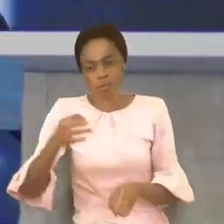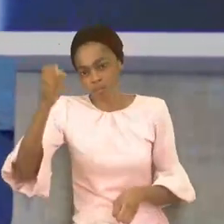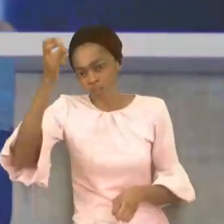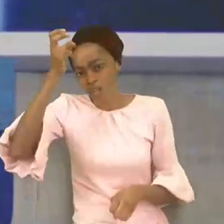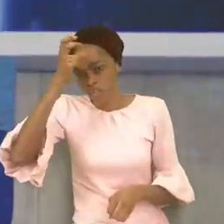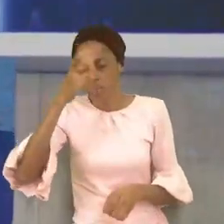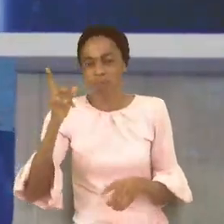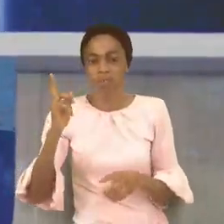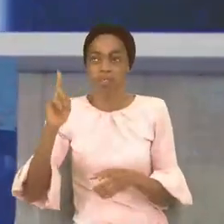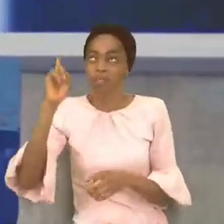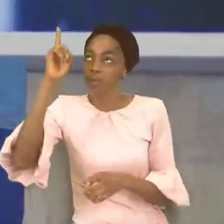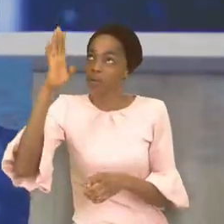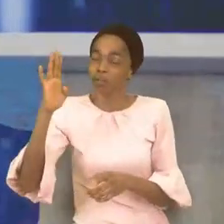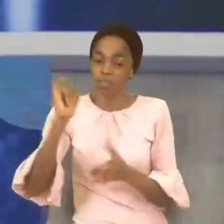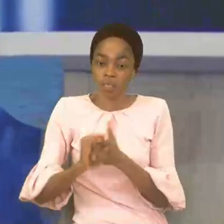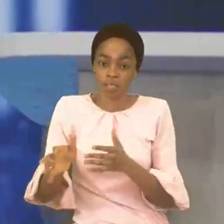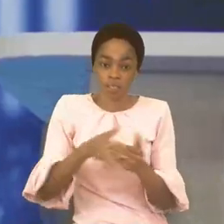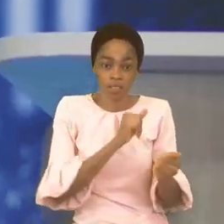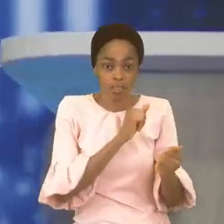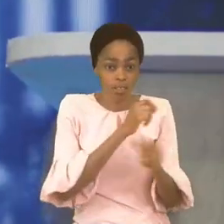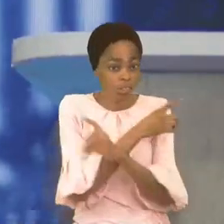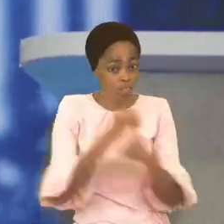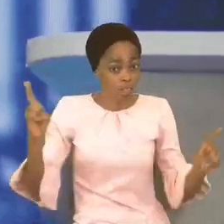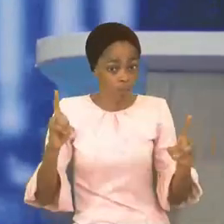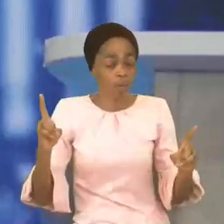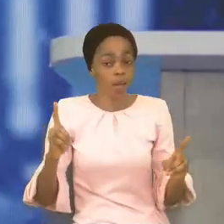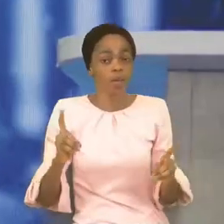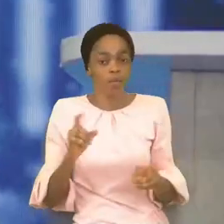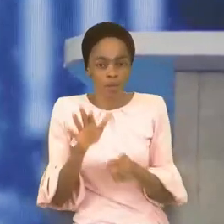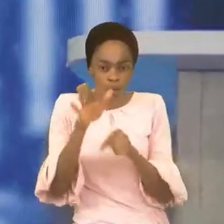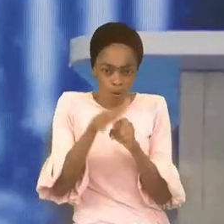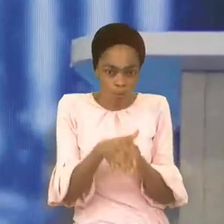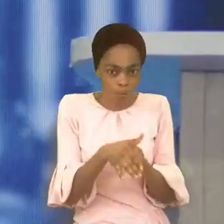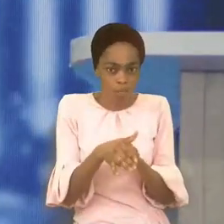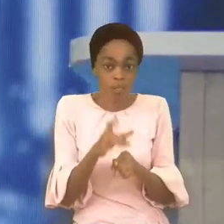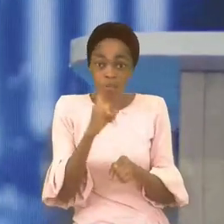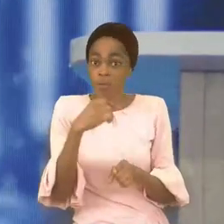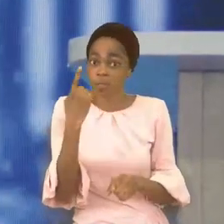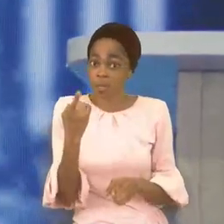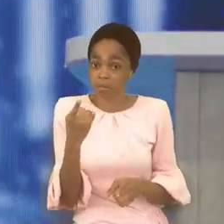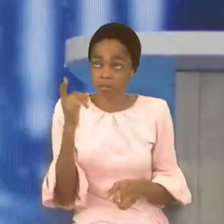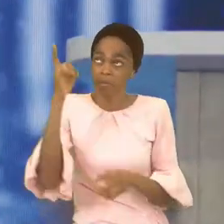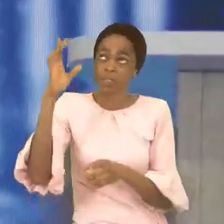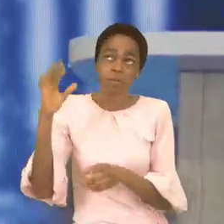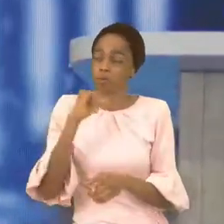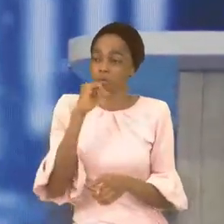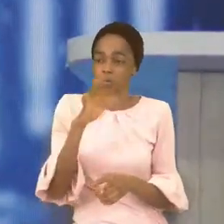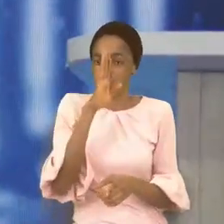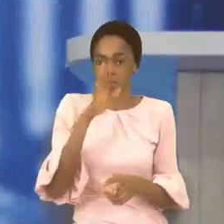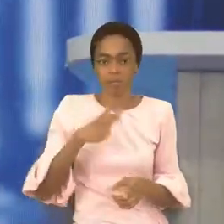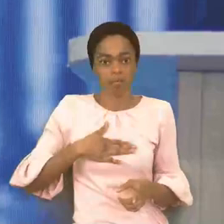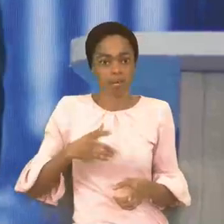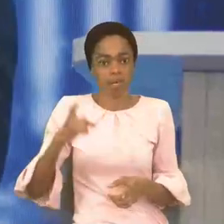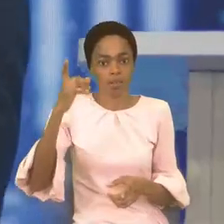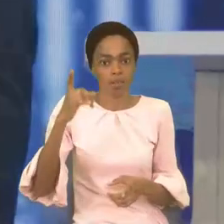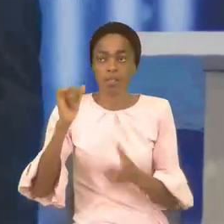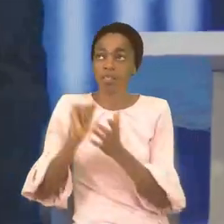celui qui délivre les opprimés, qu'il sera mon Dieu. Bon, après la